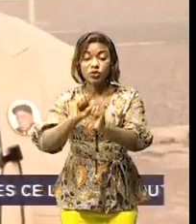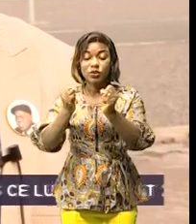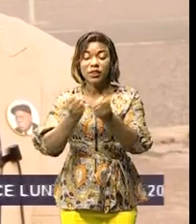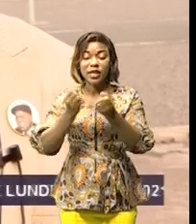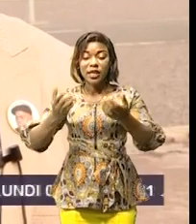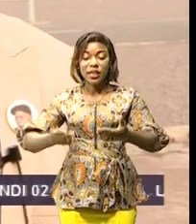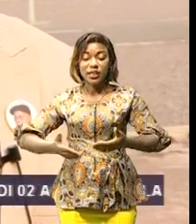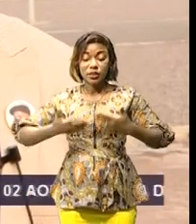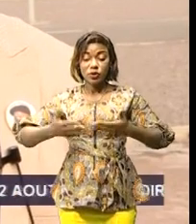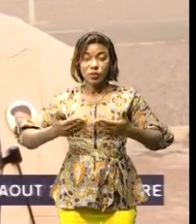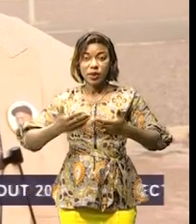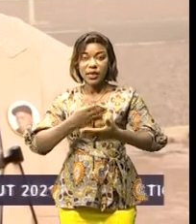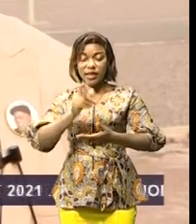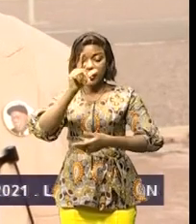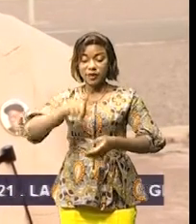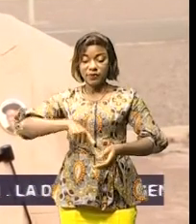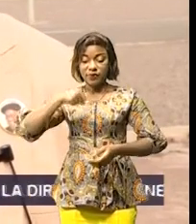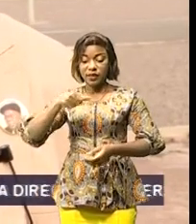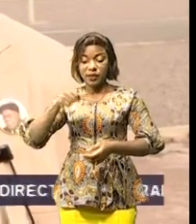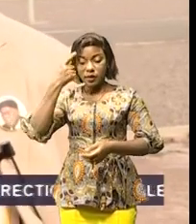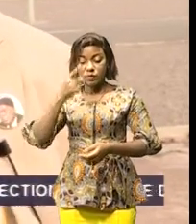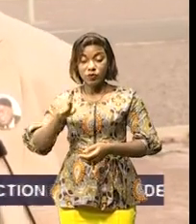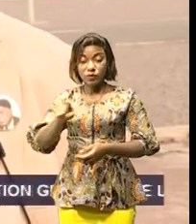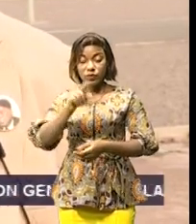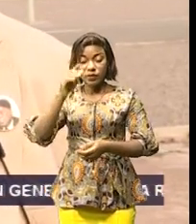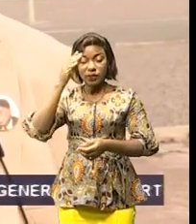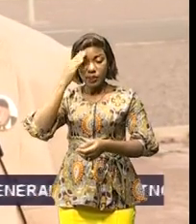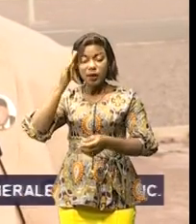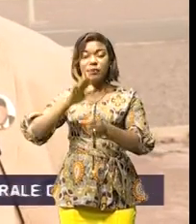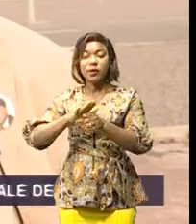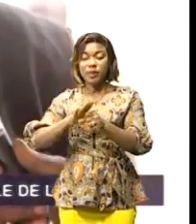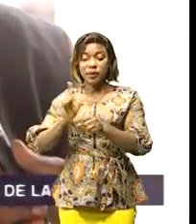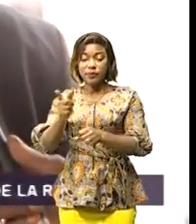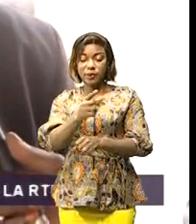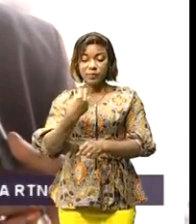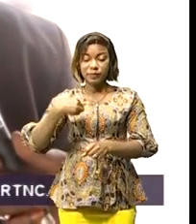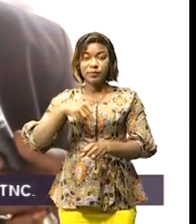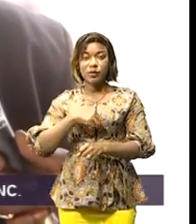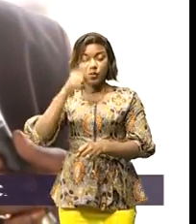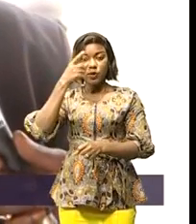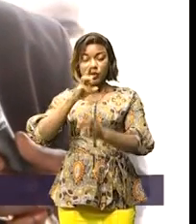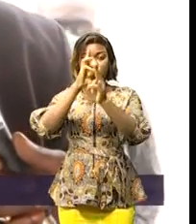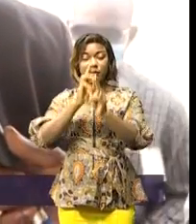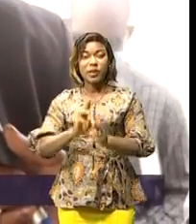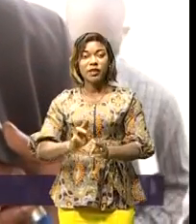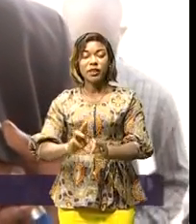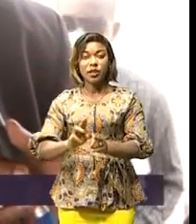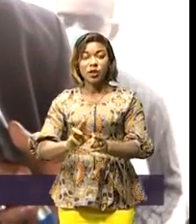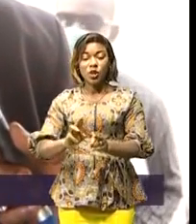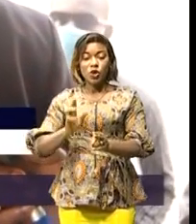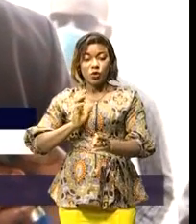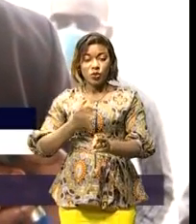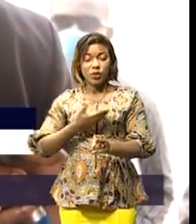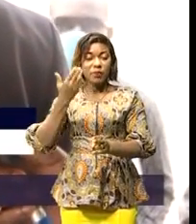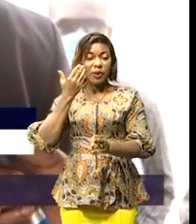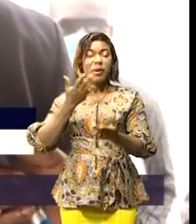joie et de fierté pour vous avoir nombreux parmi nous afin de rendre hommage au feu